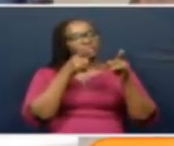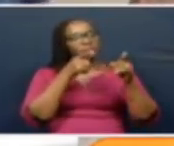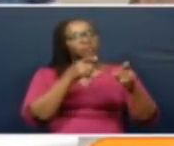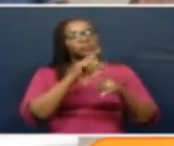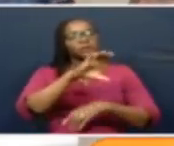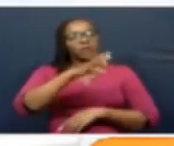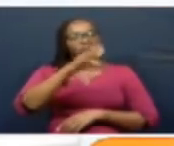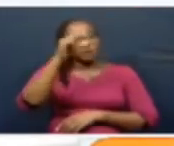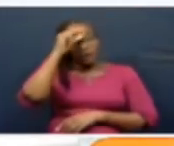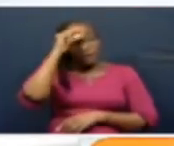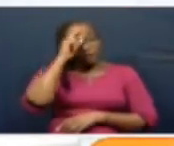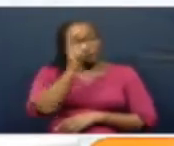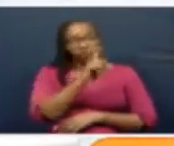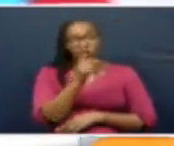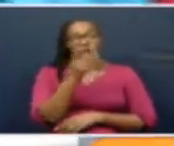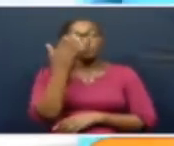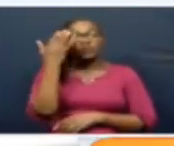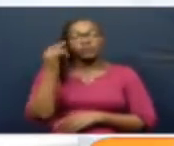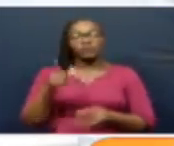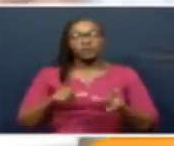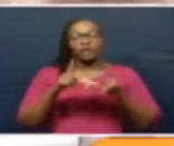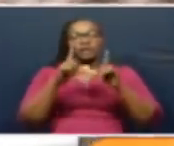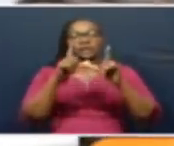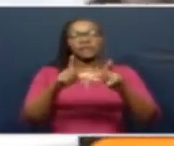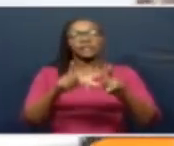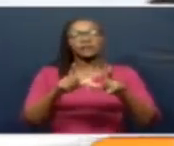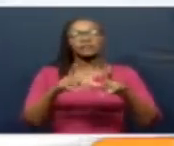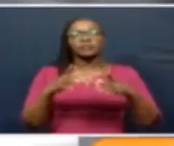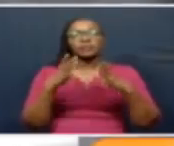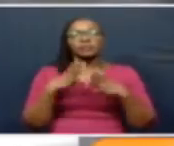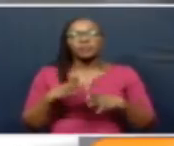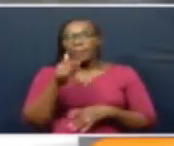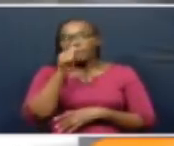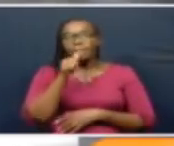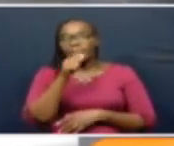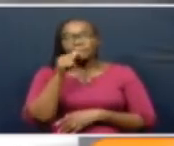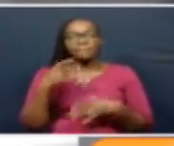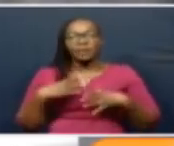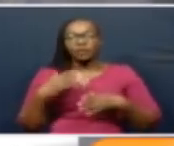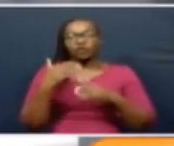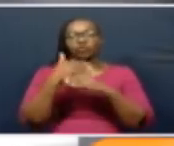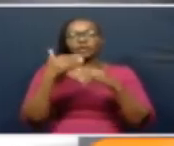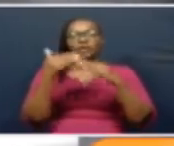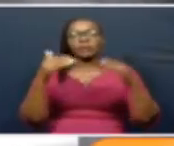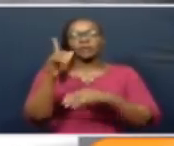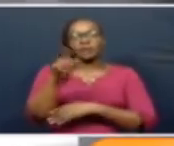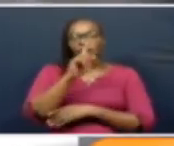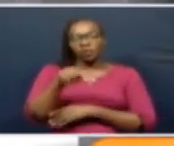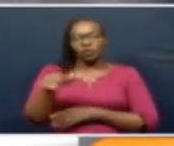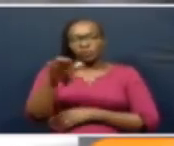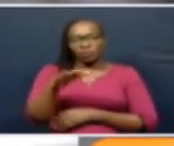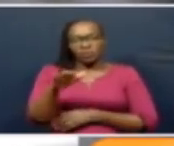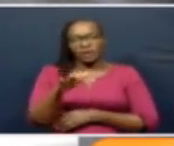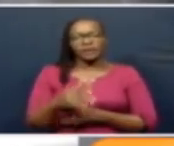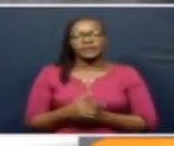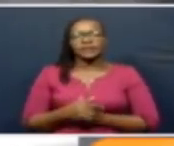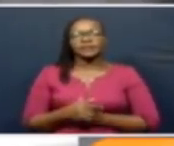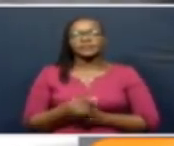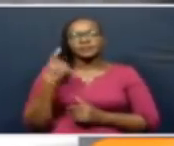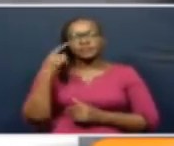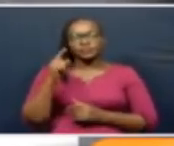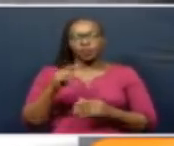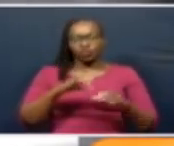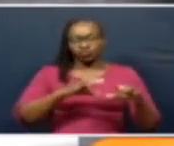ya kaunti ya Nairobi kwa kutoa leseni kwa wawekezaji wa kibinafsi kufanya ujenzi katika sehemu zilizotengewa mitaro maalum ya